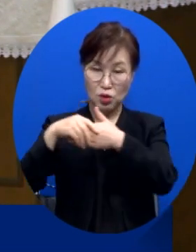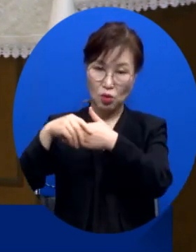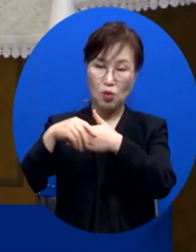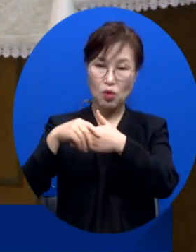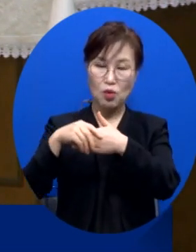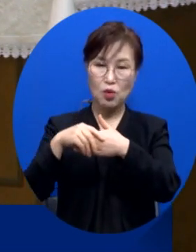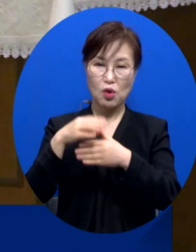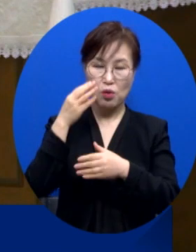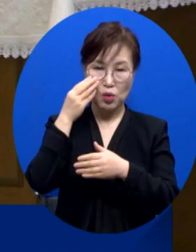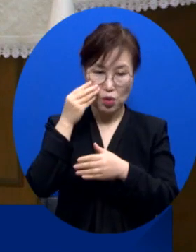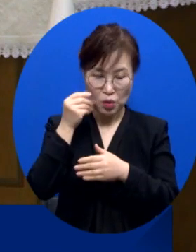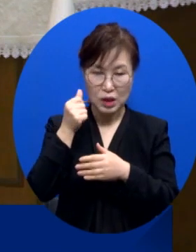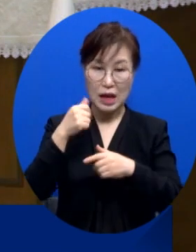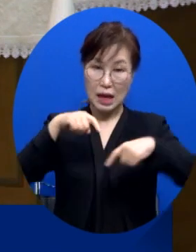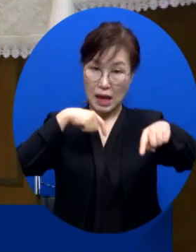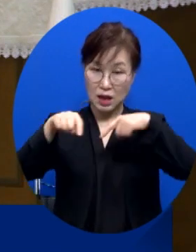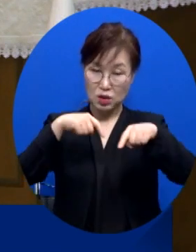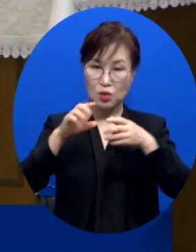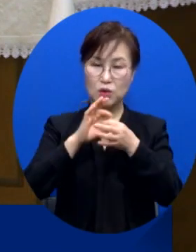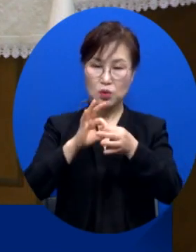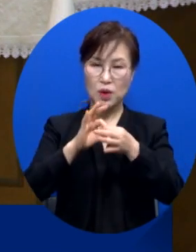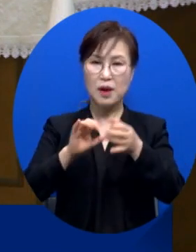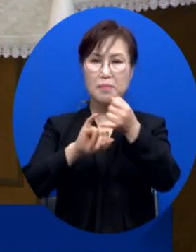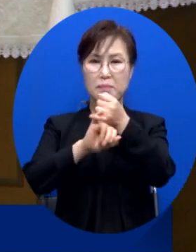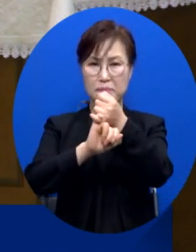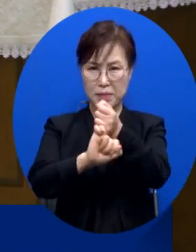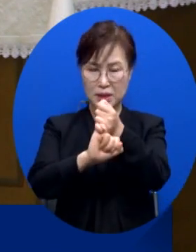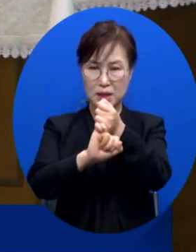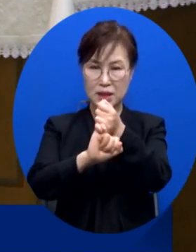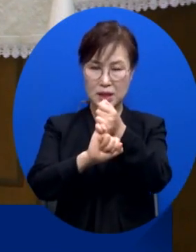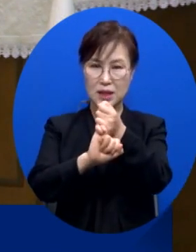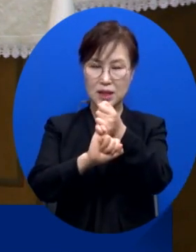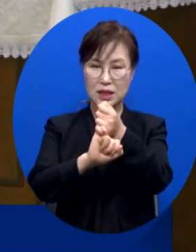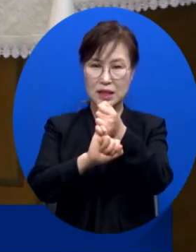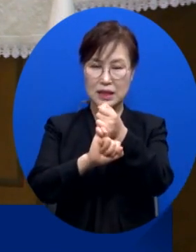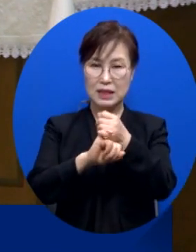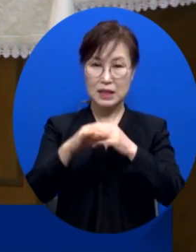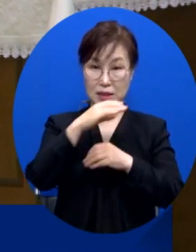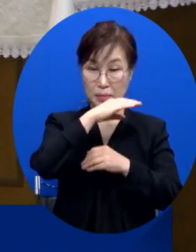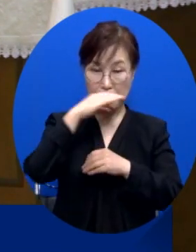원활한 행정을 통하여 반드시 정책총회로